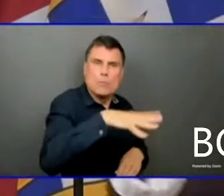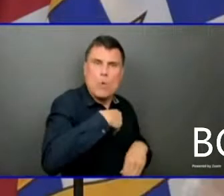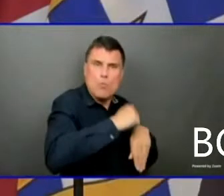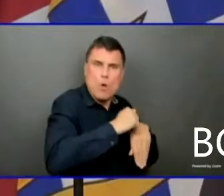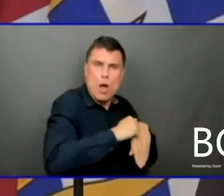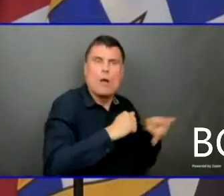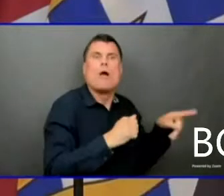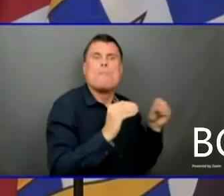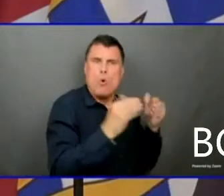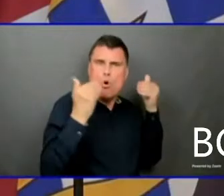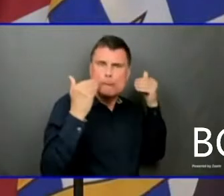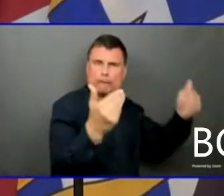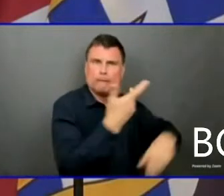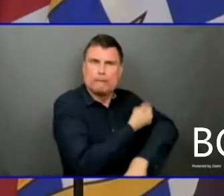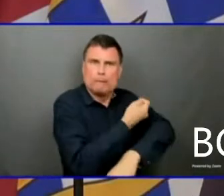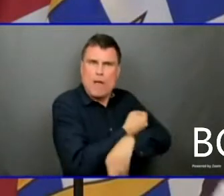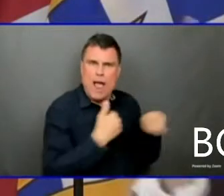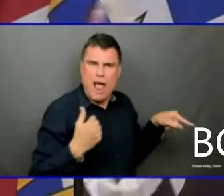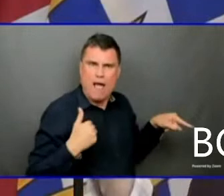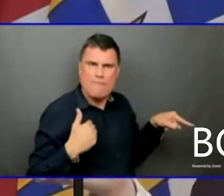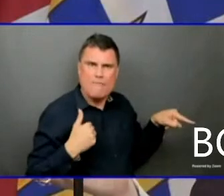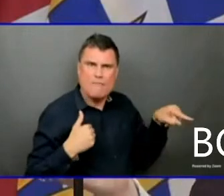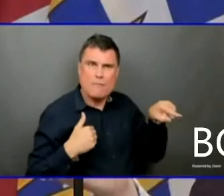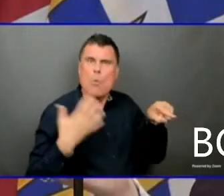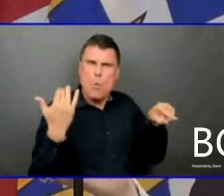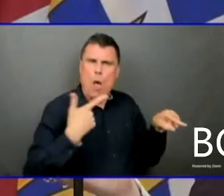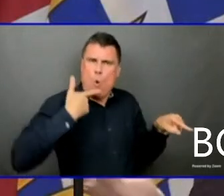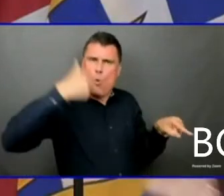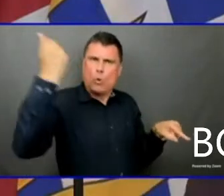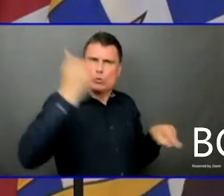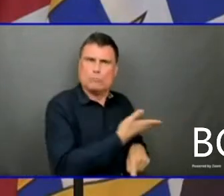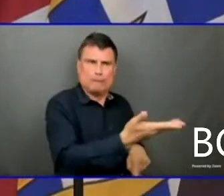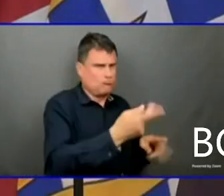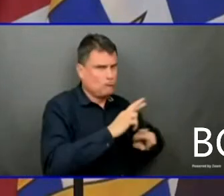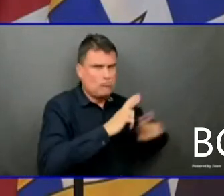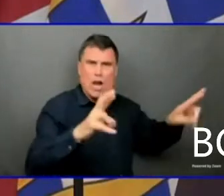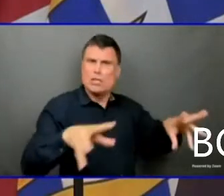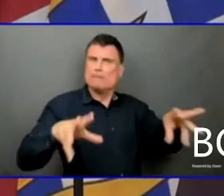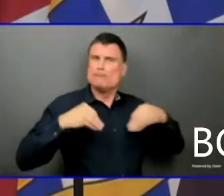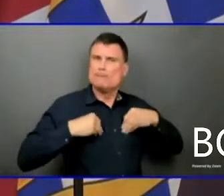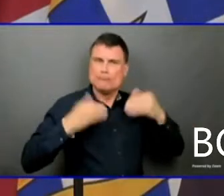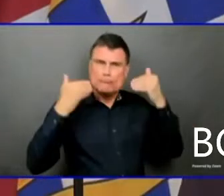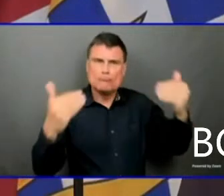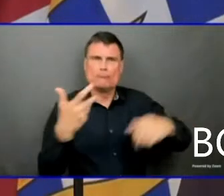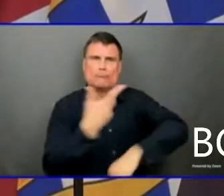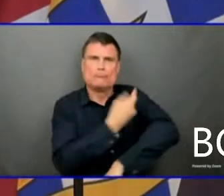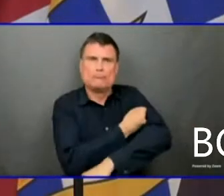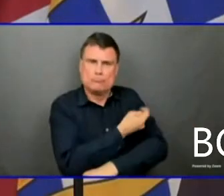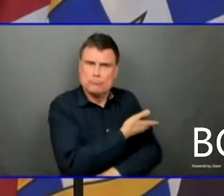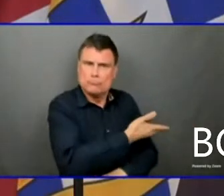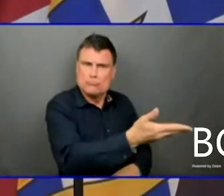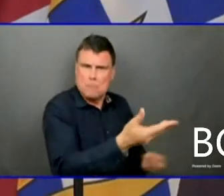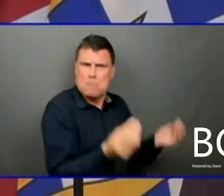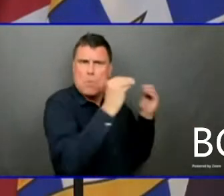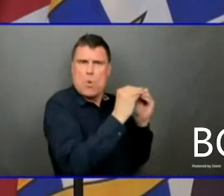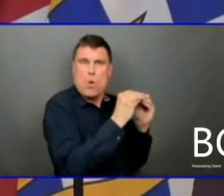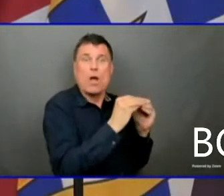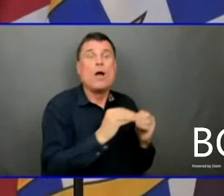because older people have been able to receive their vaccines for a longer period of time. 但是呢，同时呢，具体问题具体分析。他